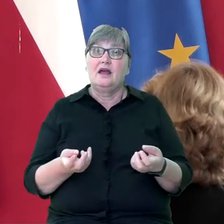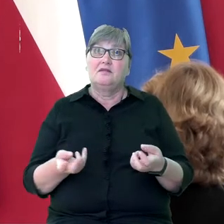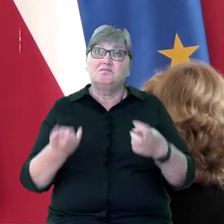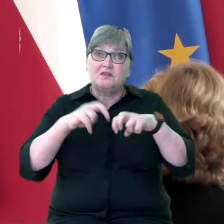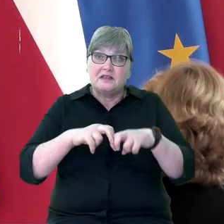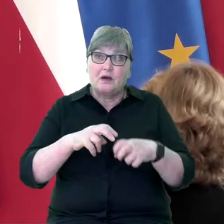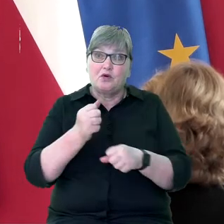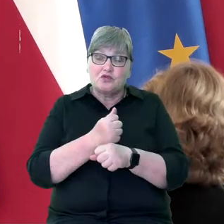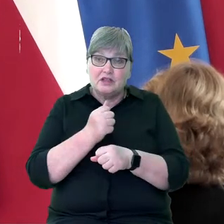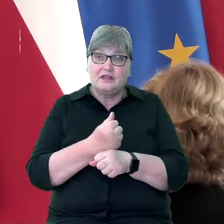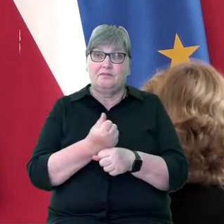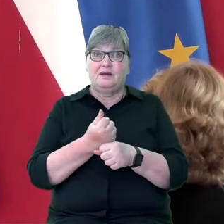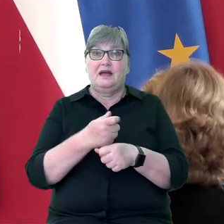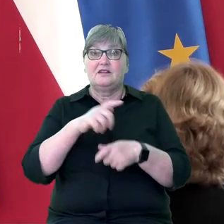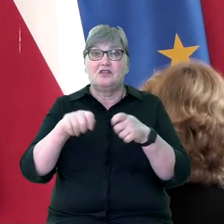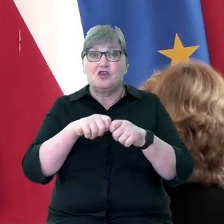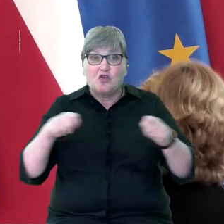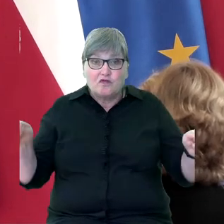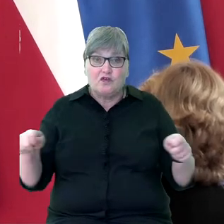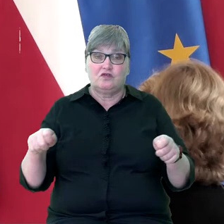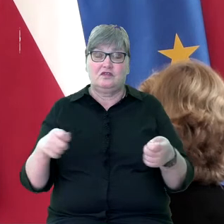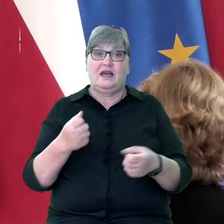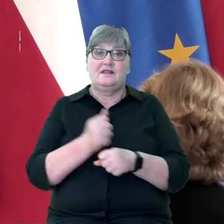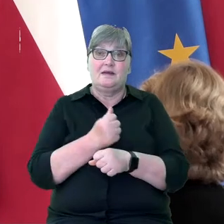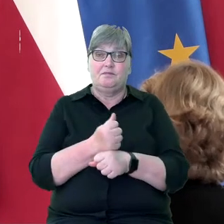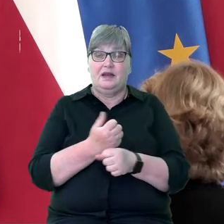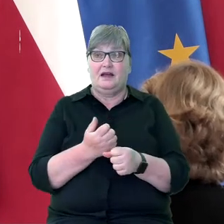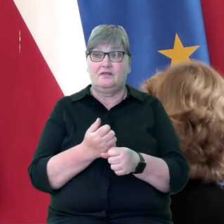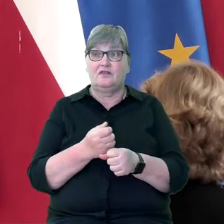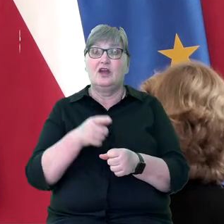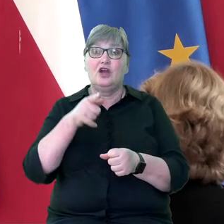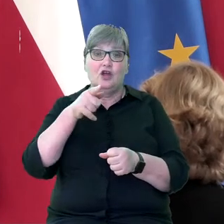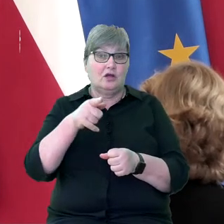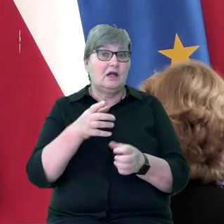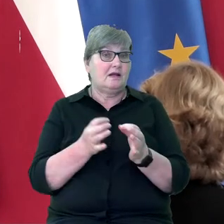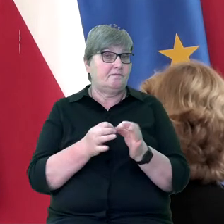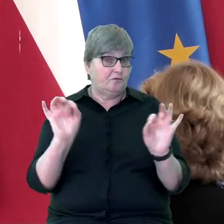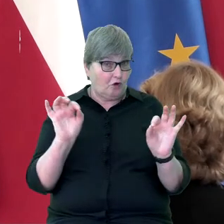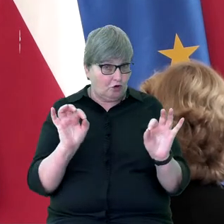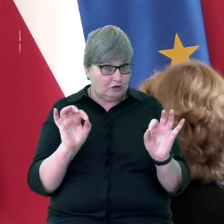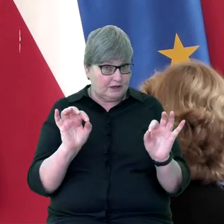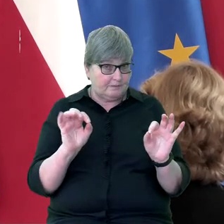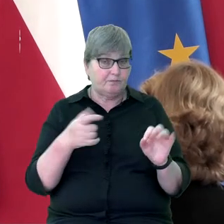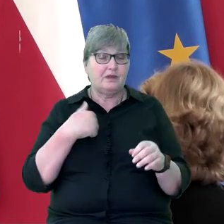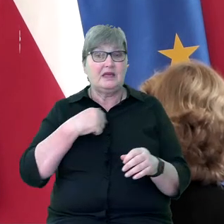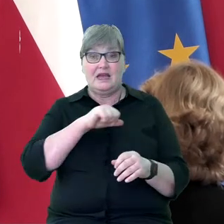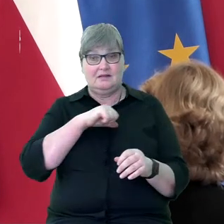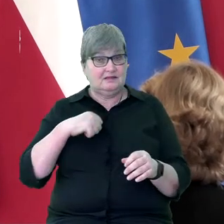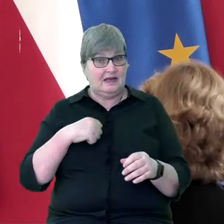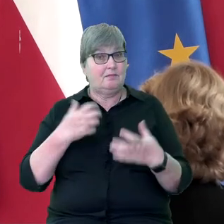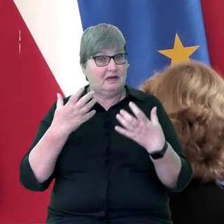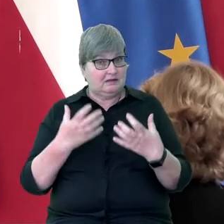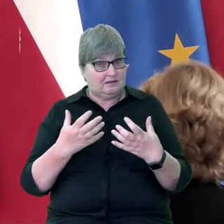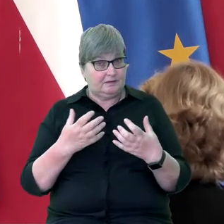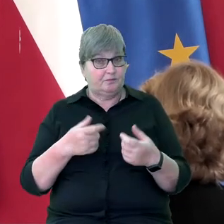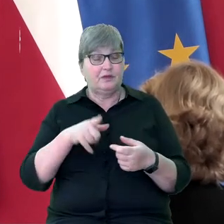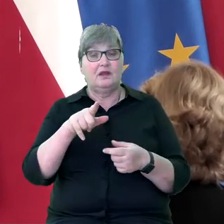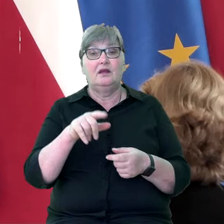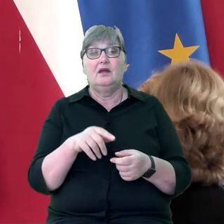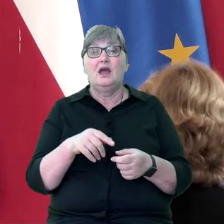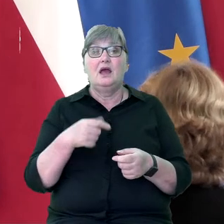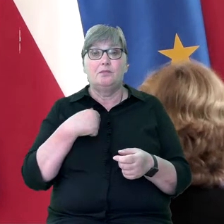tego stosunku służbowego. Miał być dobrowolny, to znaczy wstąpienie do służby i pozostawanie w